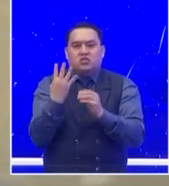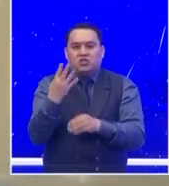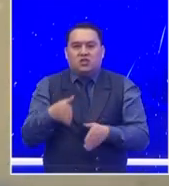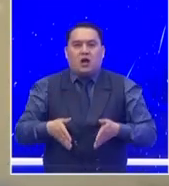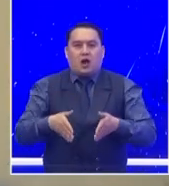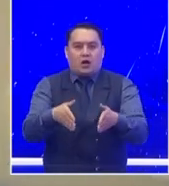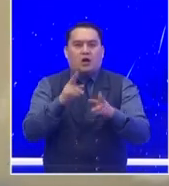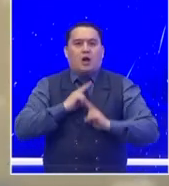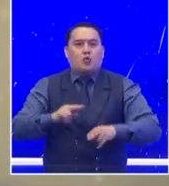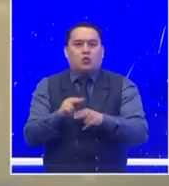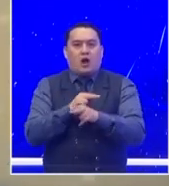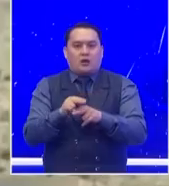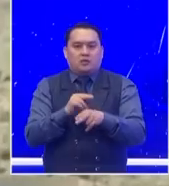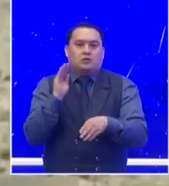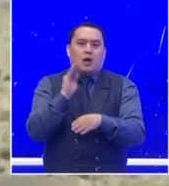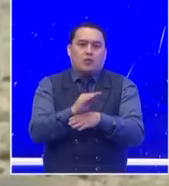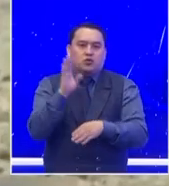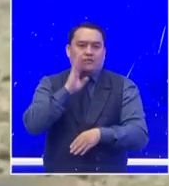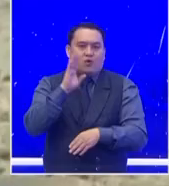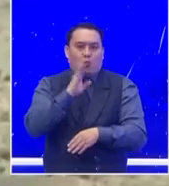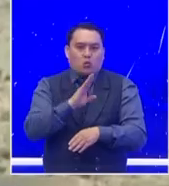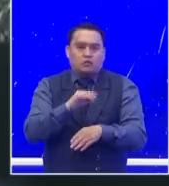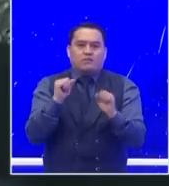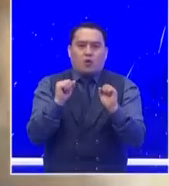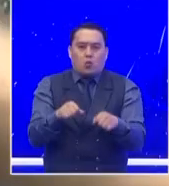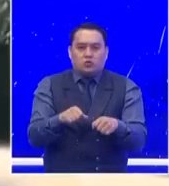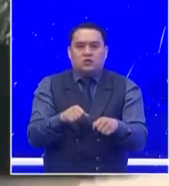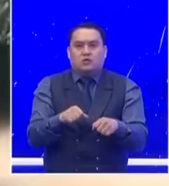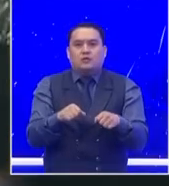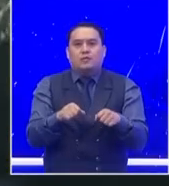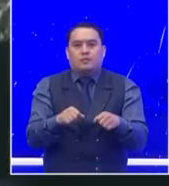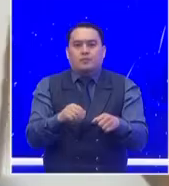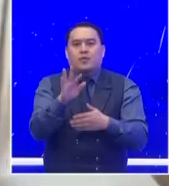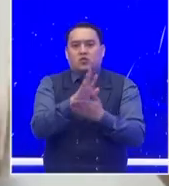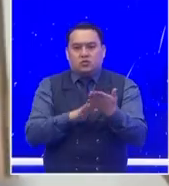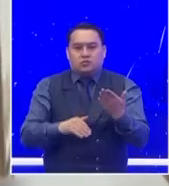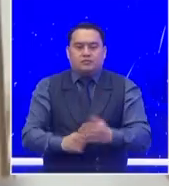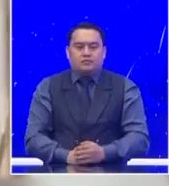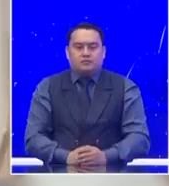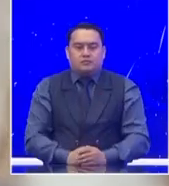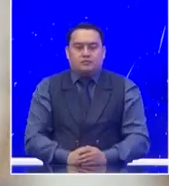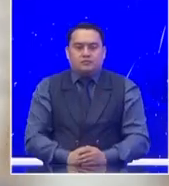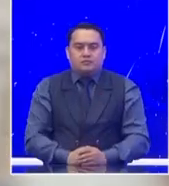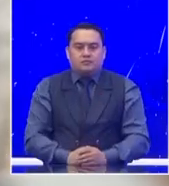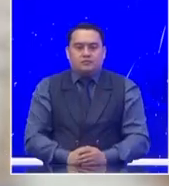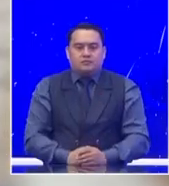канала. Работа по реконструкции дополнительных источников воды для сельхознужд будет продолжена и в этом году.